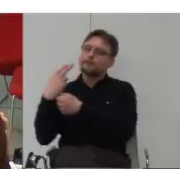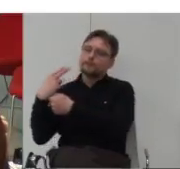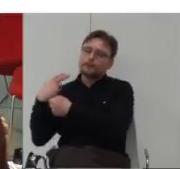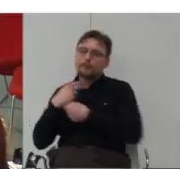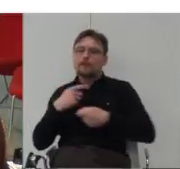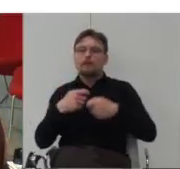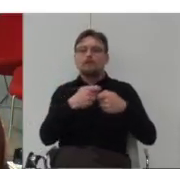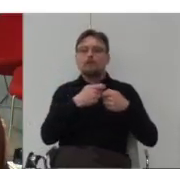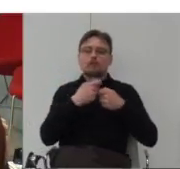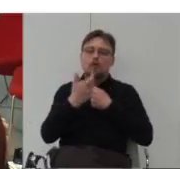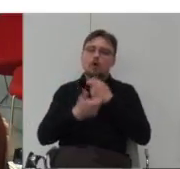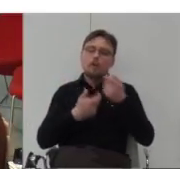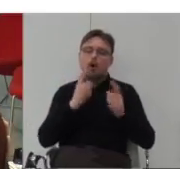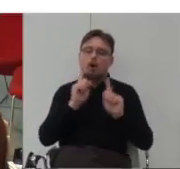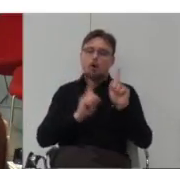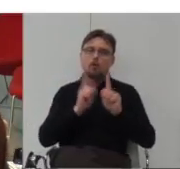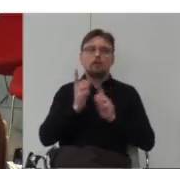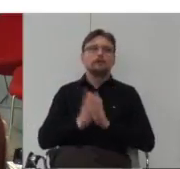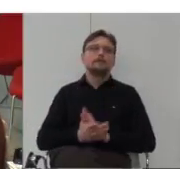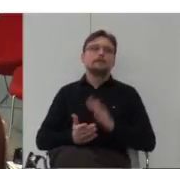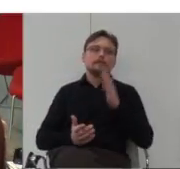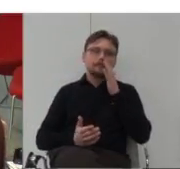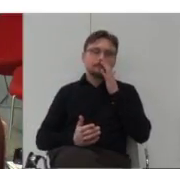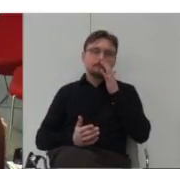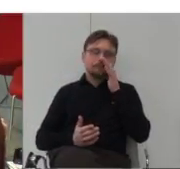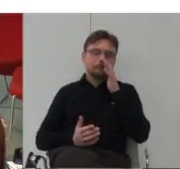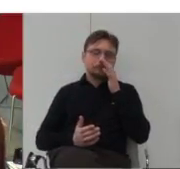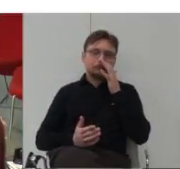I okazało się, że to, co łączy